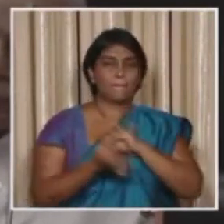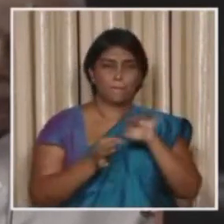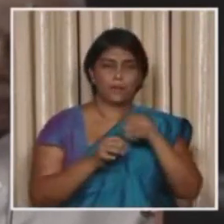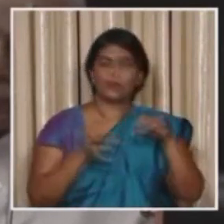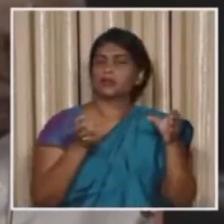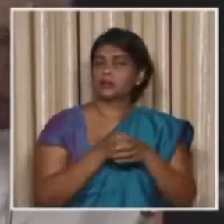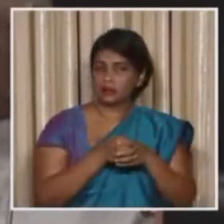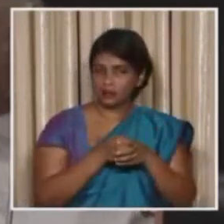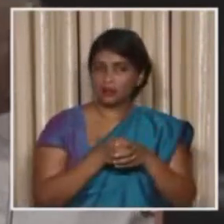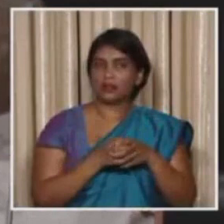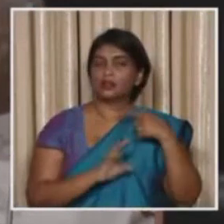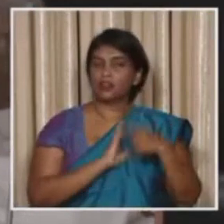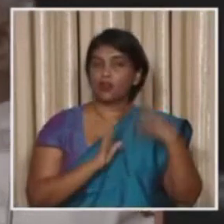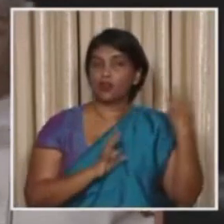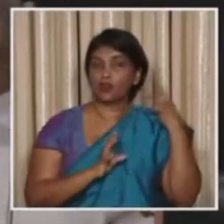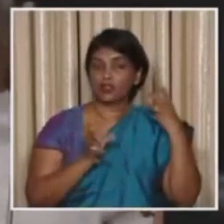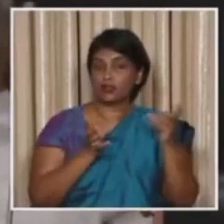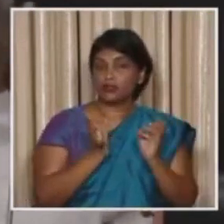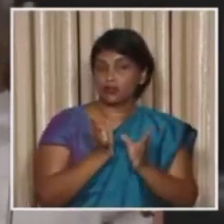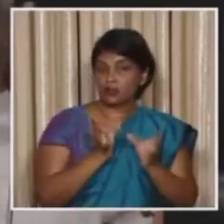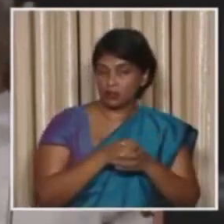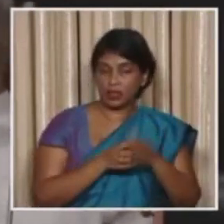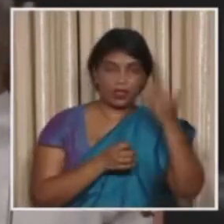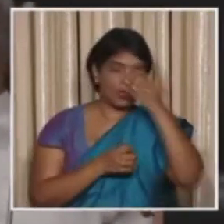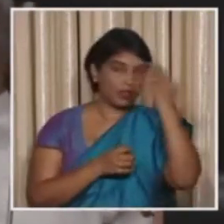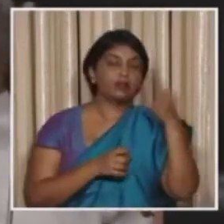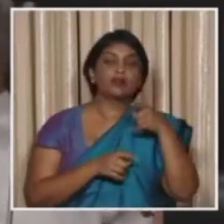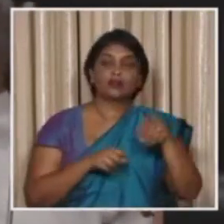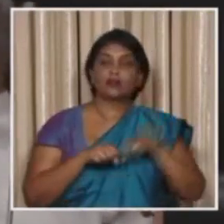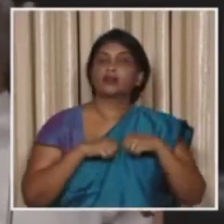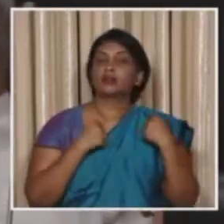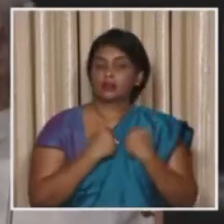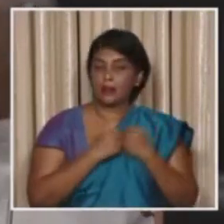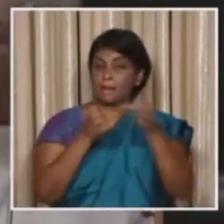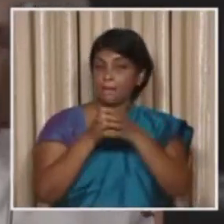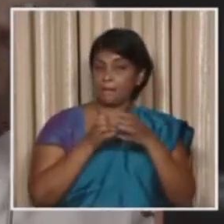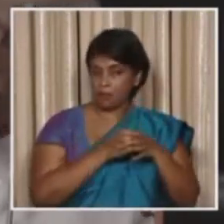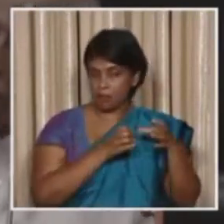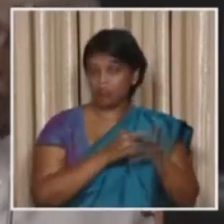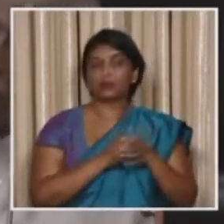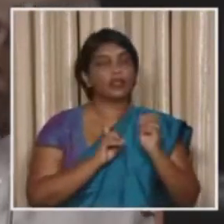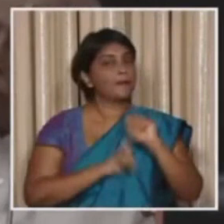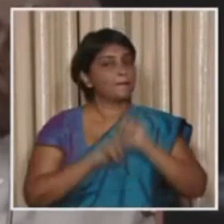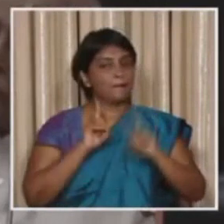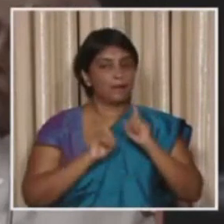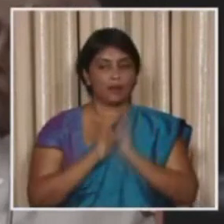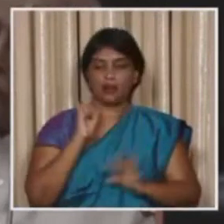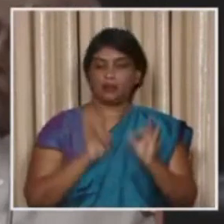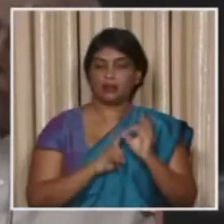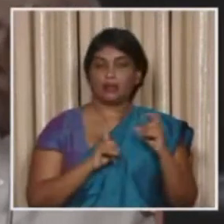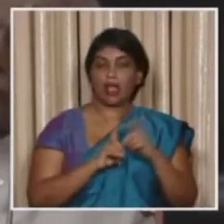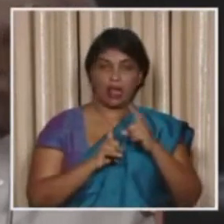ප්‍රජාතන්ත්‍රවාදී පක්ෂ, ශ්‍රී ලංකා මුස්ලිම් කොංග්‍රේසය, දෙමළ ප්‍රගතිශීලී සන්ධාන යන පක්ෂ සහ පාර්ලිමේන්තු මන්ත්‍රීවරුන